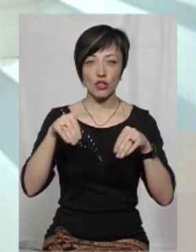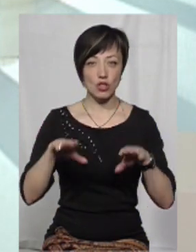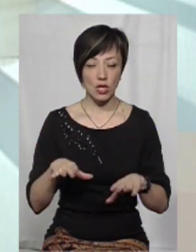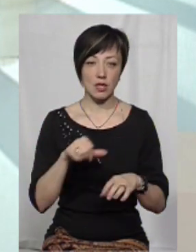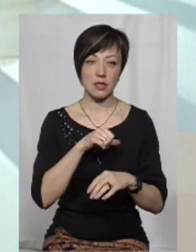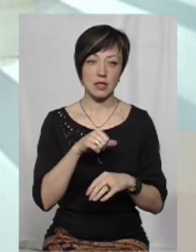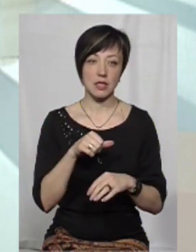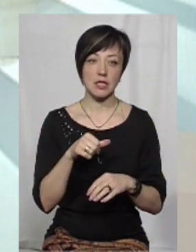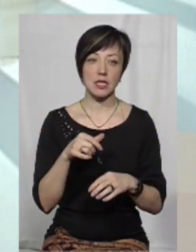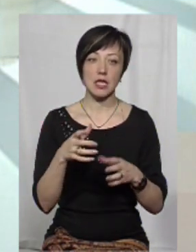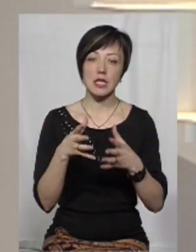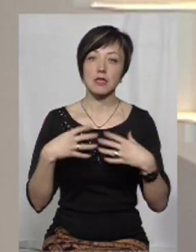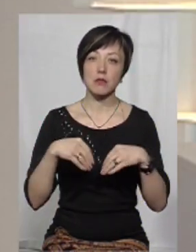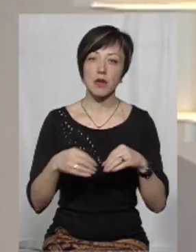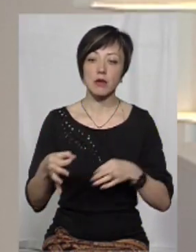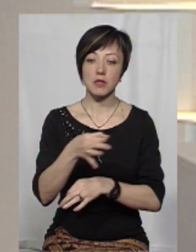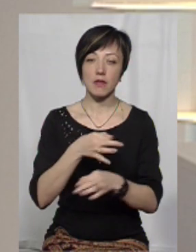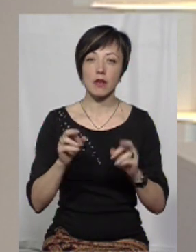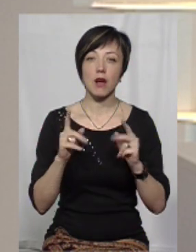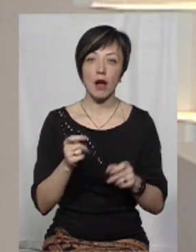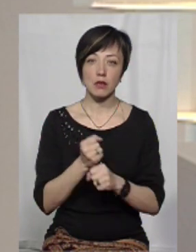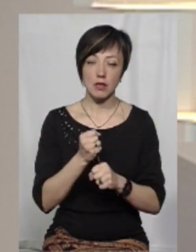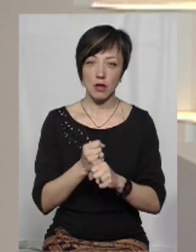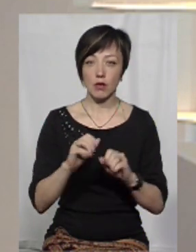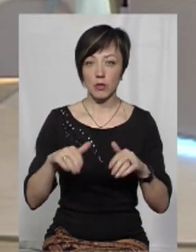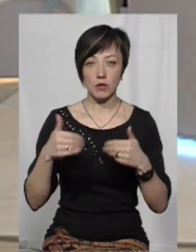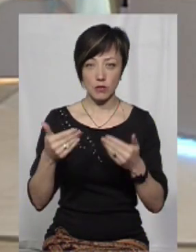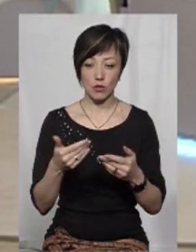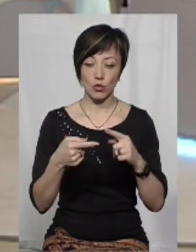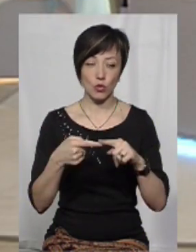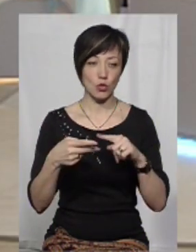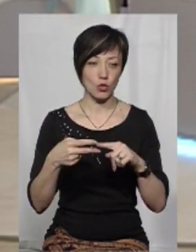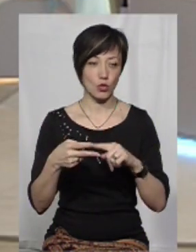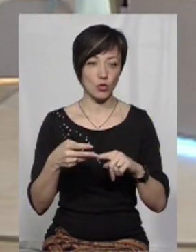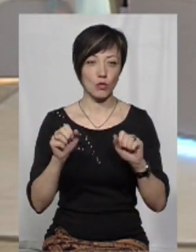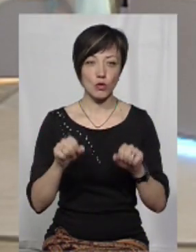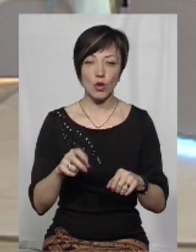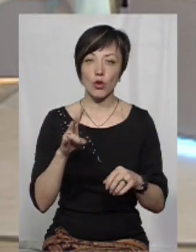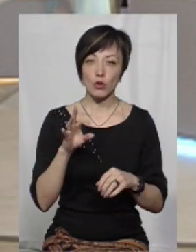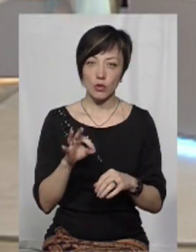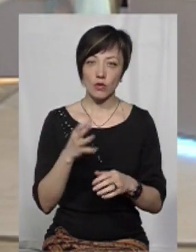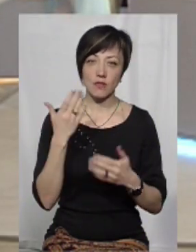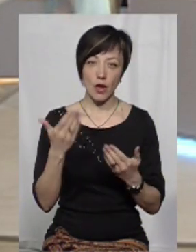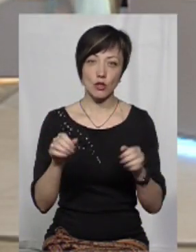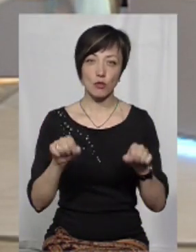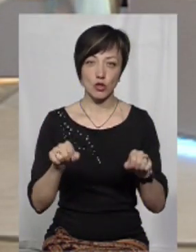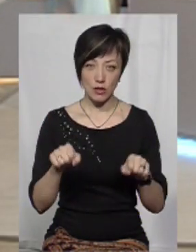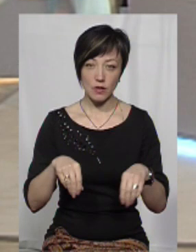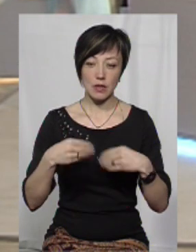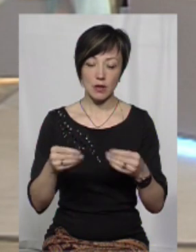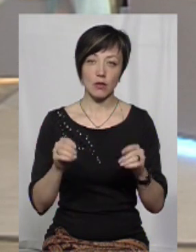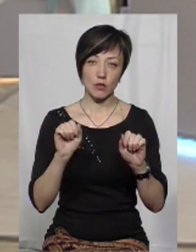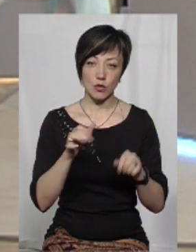решайте, пожалуйста, на семейном совете, как вам поступить. Мы можем вам предоставить то-то, то-то, то-то. Но я выходят через ваших